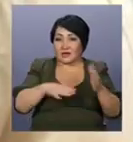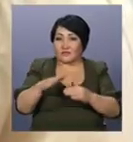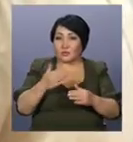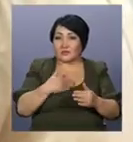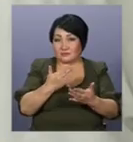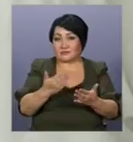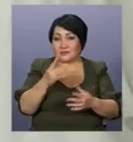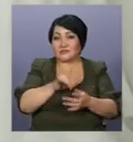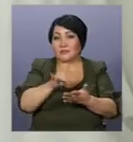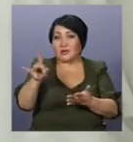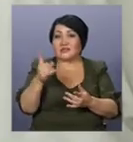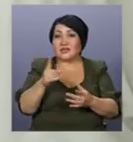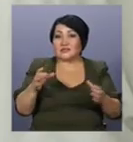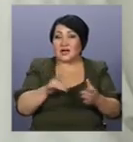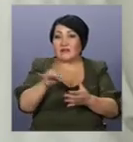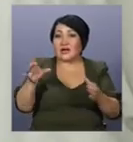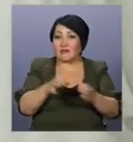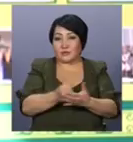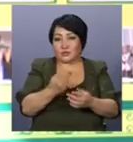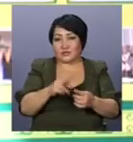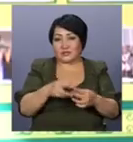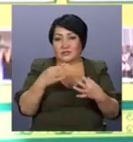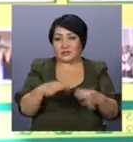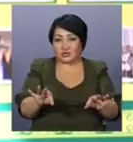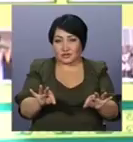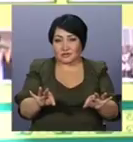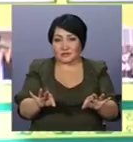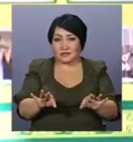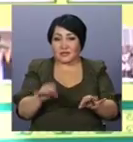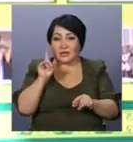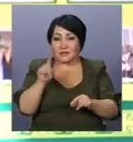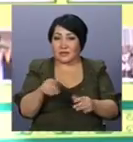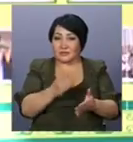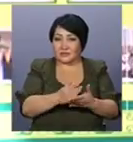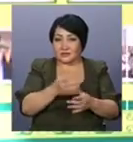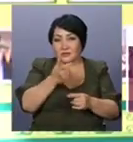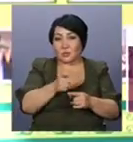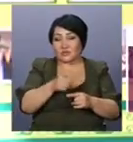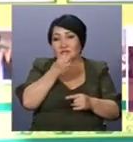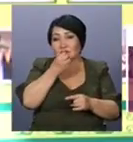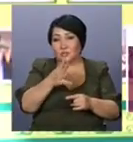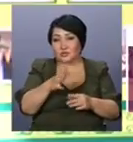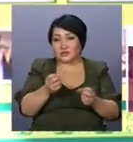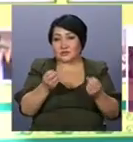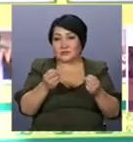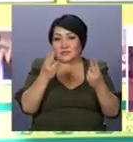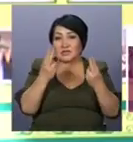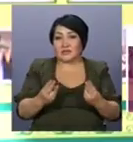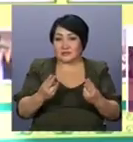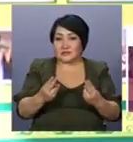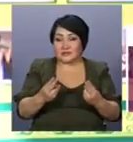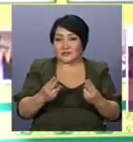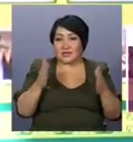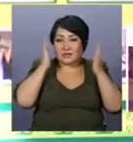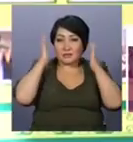из авиакомпаний получила на это разрешение. Там есть очень хорошие специалисты, то есть теологи, имамы, которые